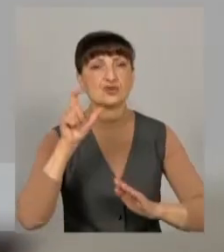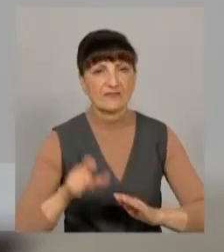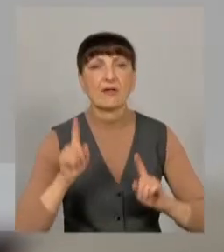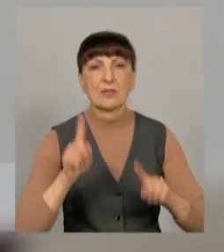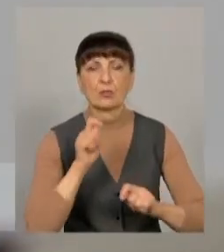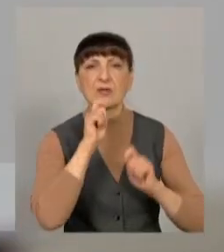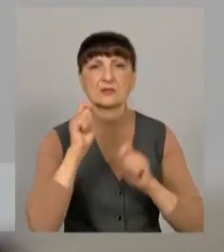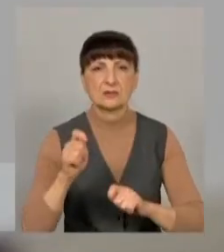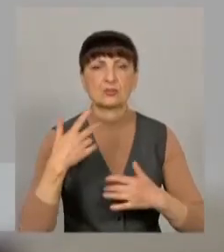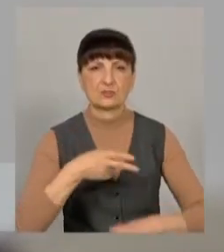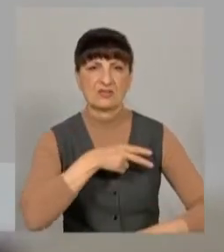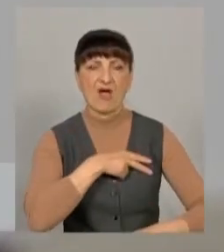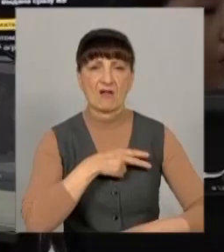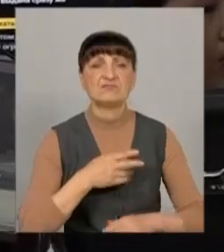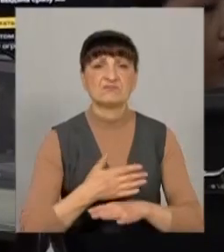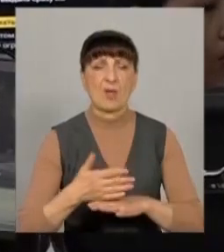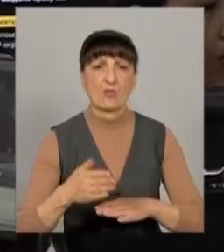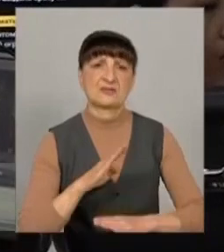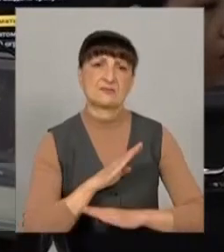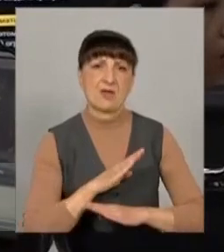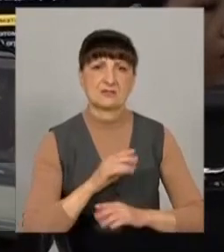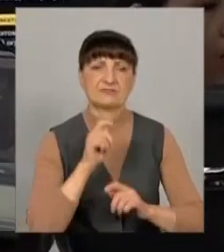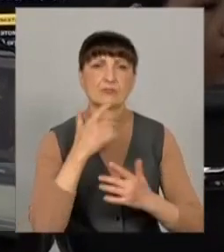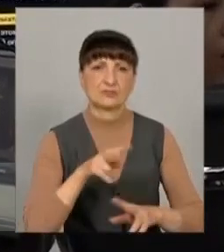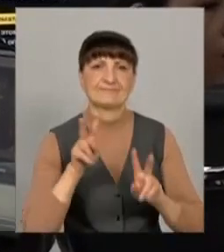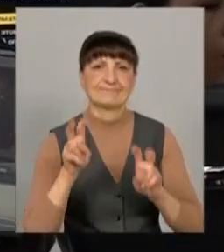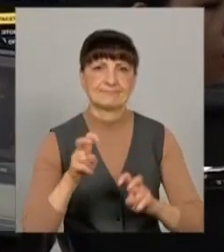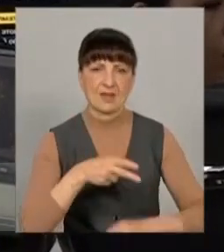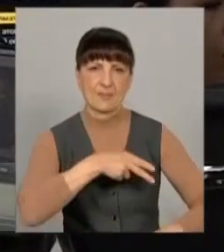также наградят посмертно. Дамир Анитов, Сагынгали Мұңайтпасов, телеканал «Алматы».